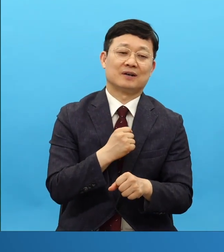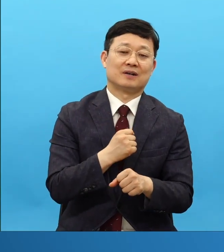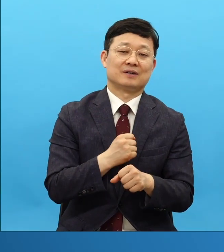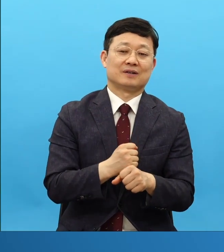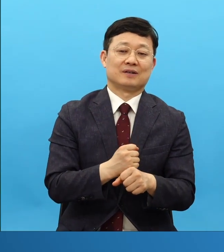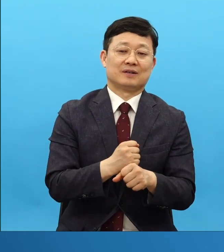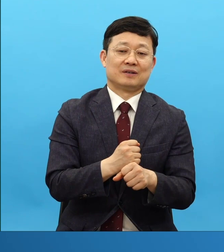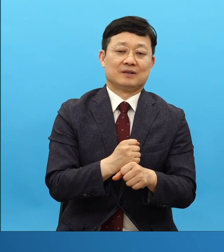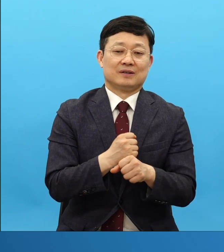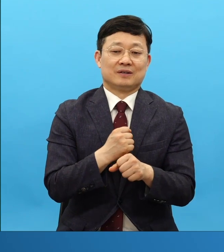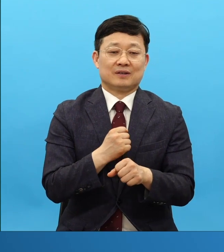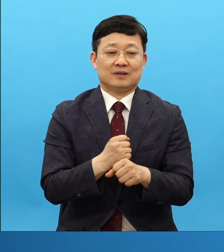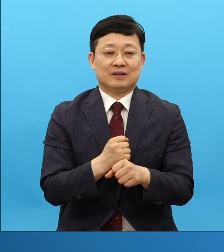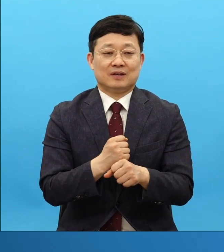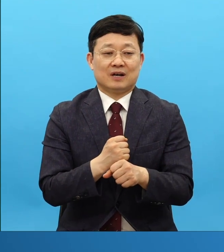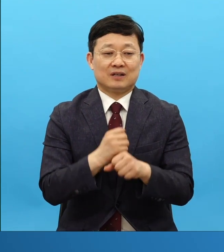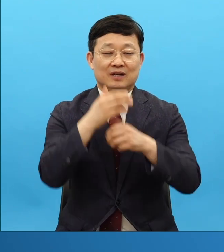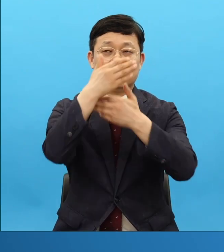못하리